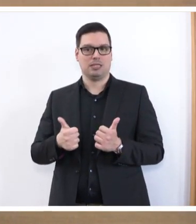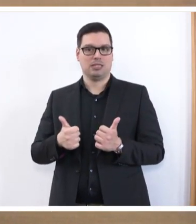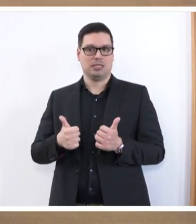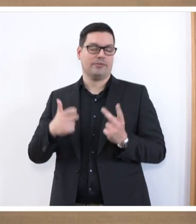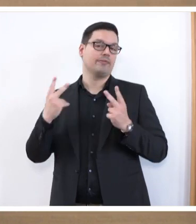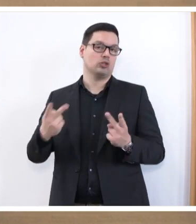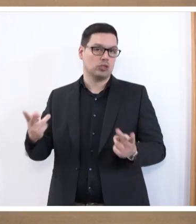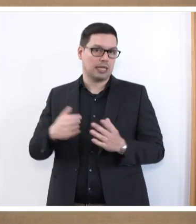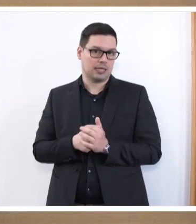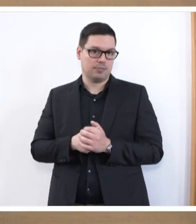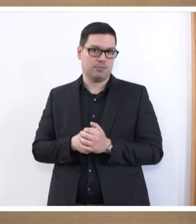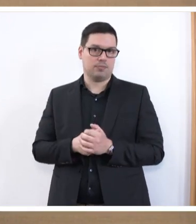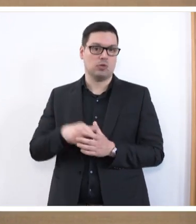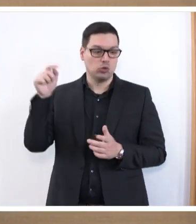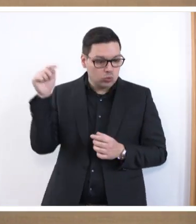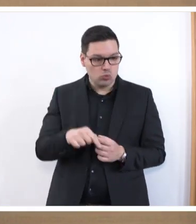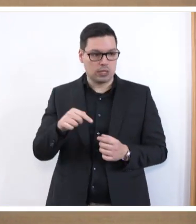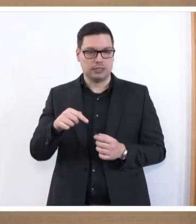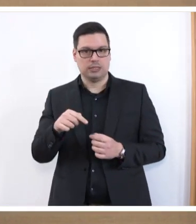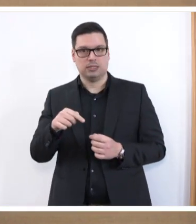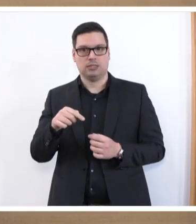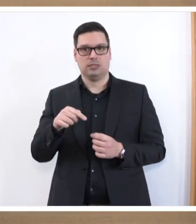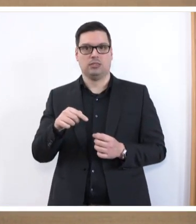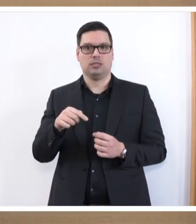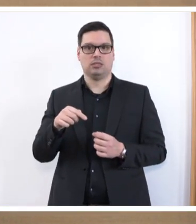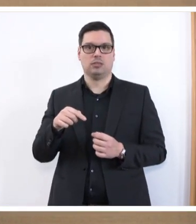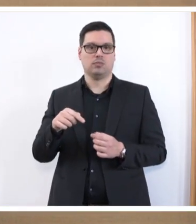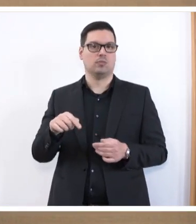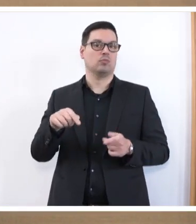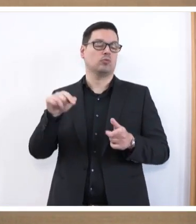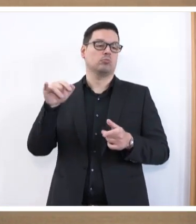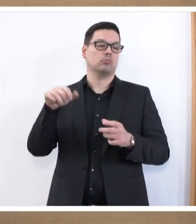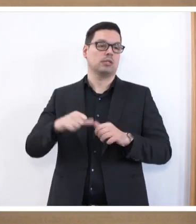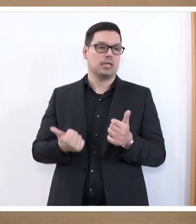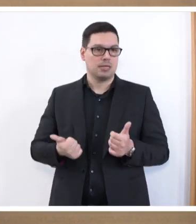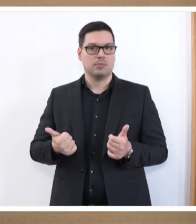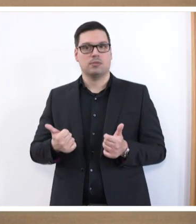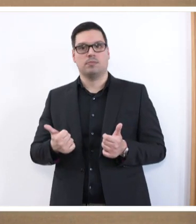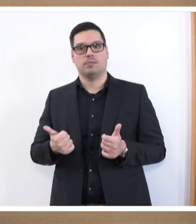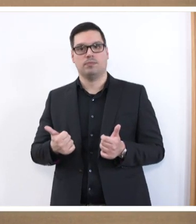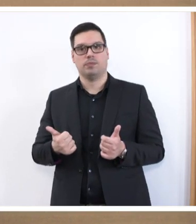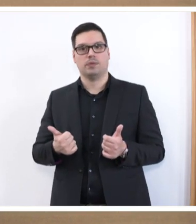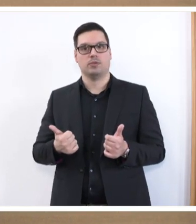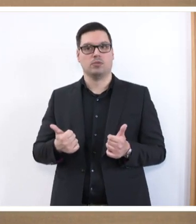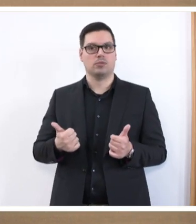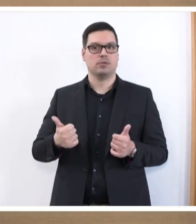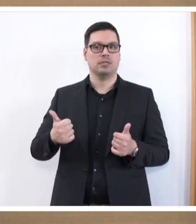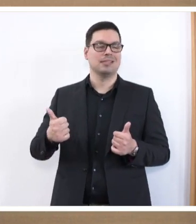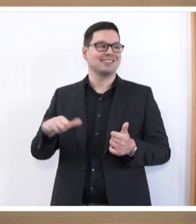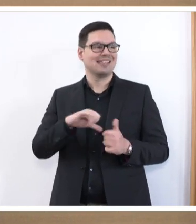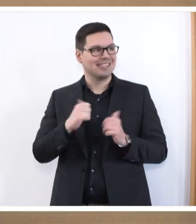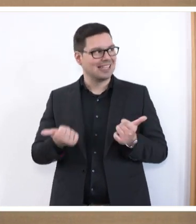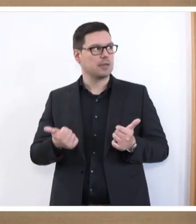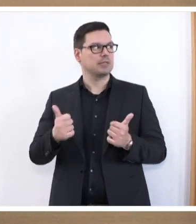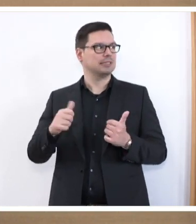Bedeutung auch zu. Dort, wo man sich überwiegend aufhält und wo der Mittelpunkt der eigenen Lebensinteressen auch